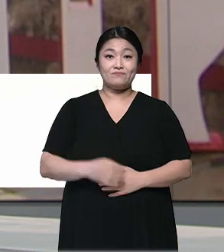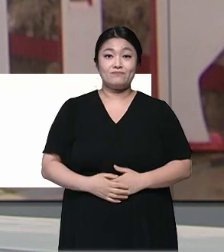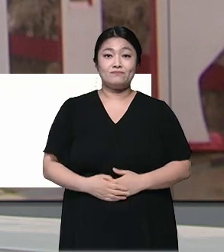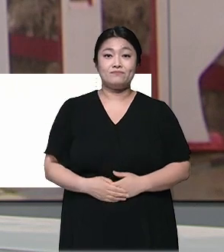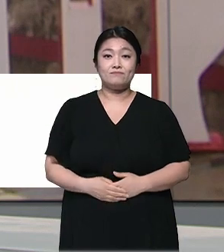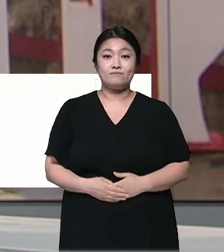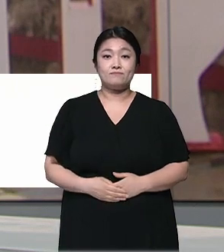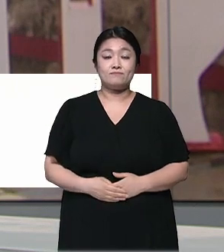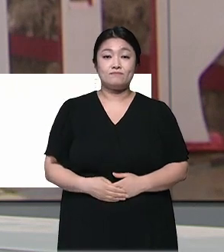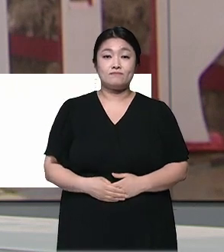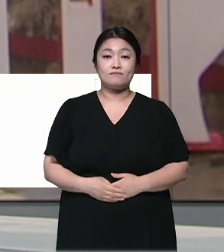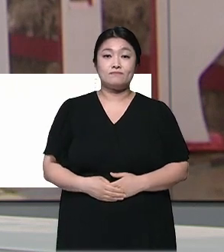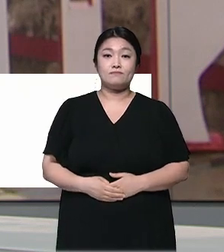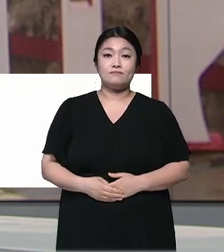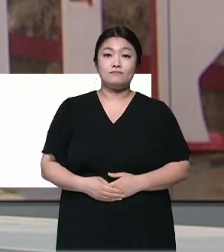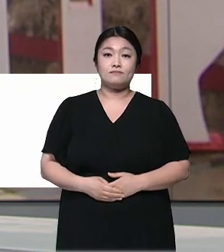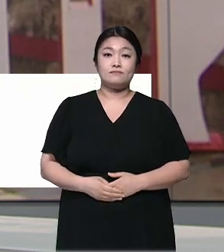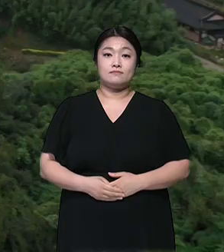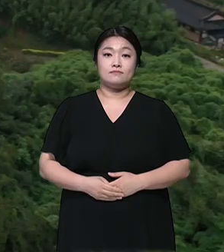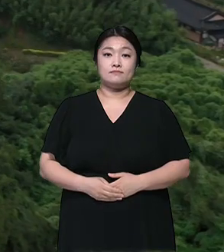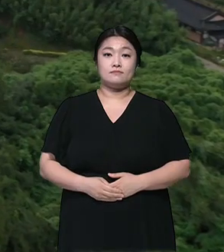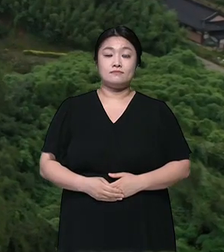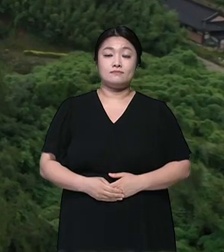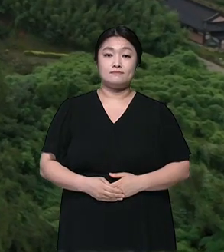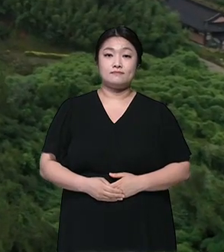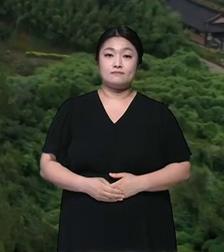기대됩니다. 정경원 기자입니다.